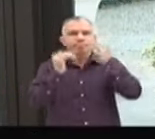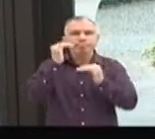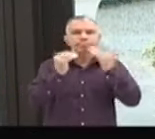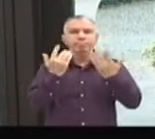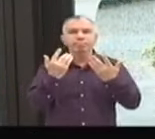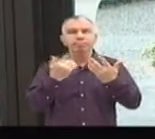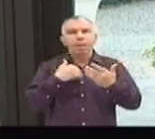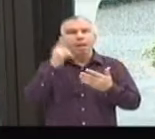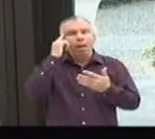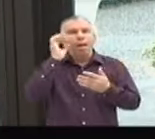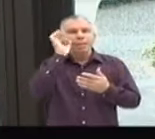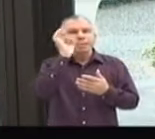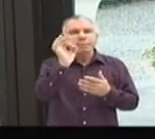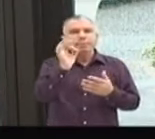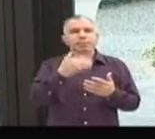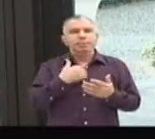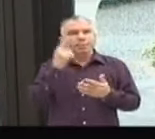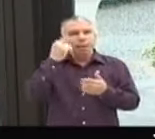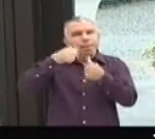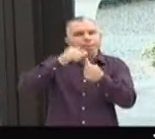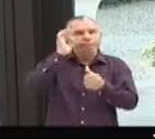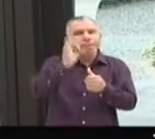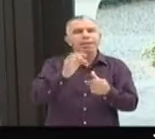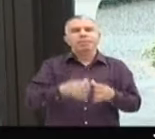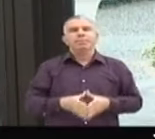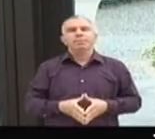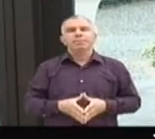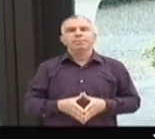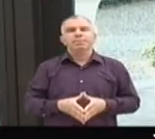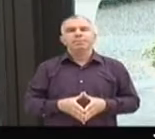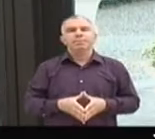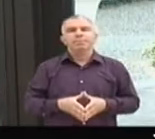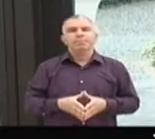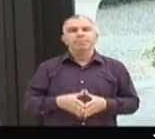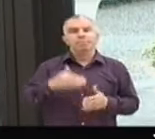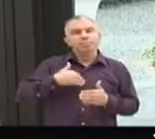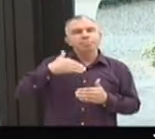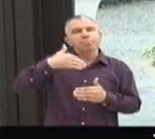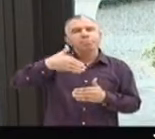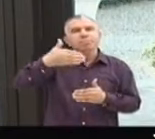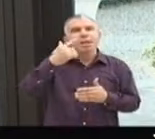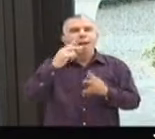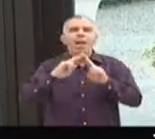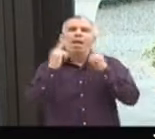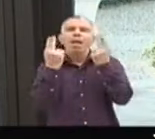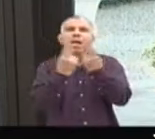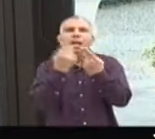Parce que j'étais pas finie, puis j'étais d'une grande naïveté, puis que là je me suis livrée vraiment à un monde avec